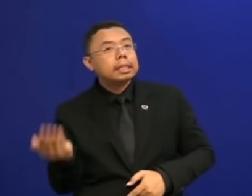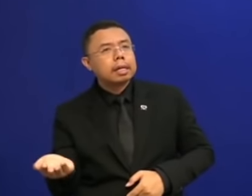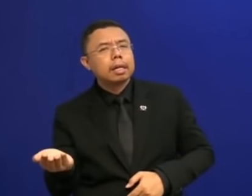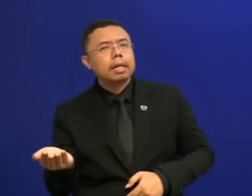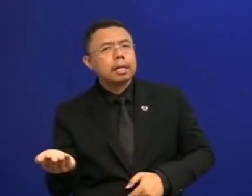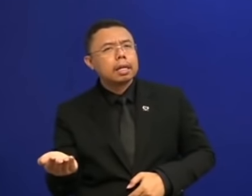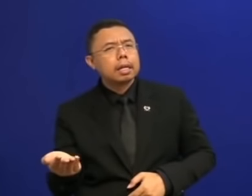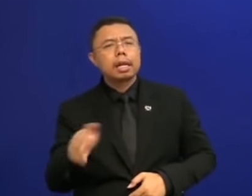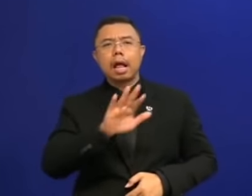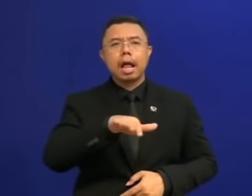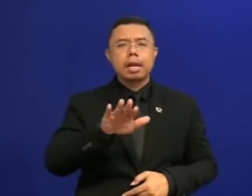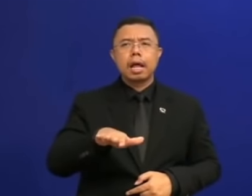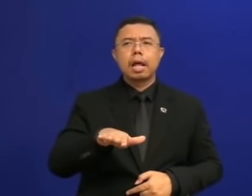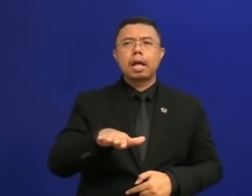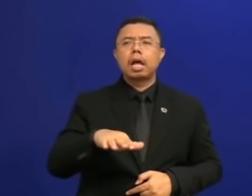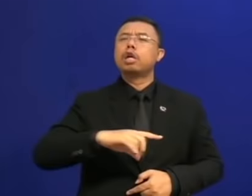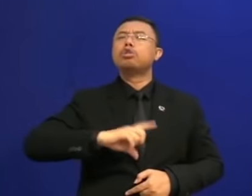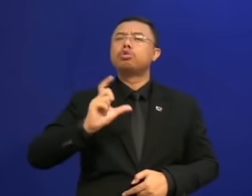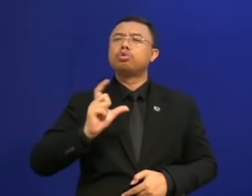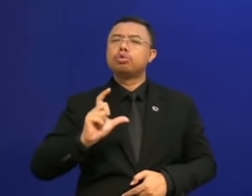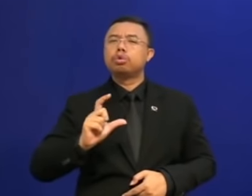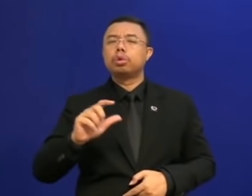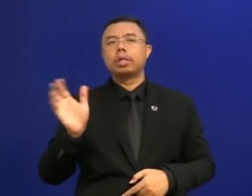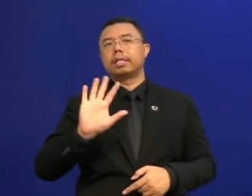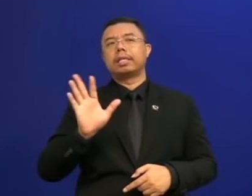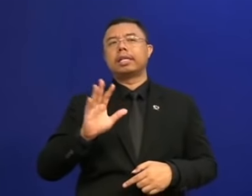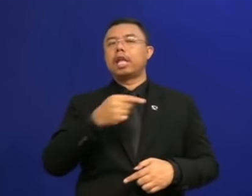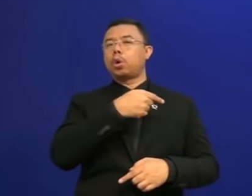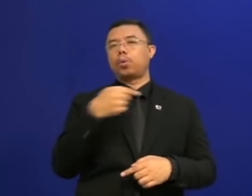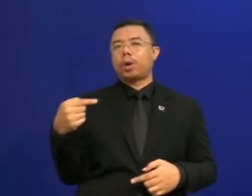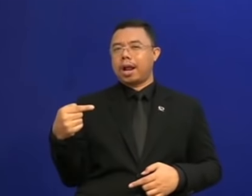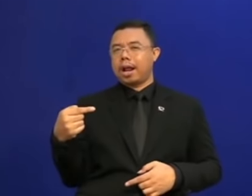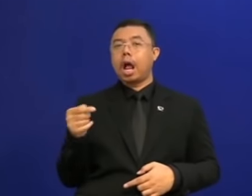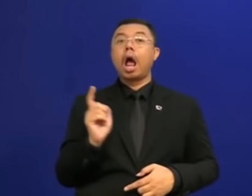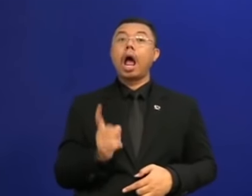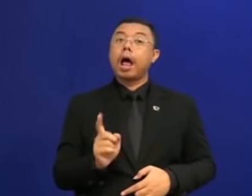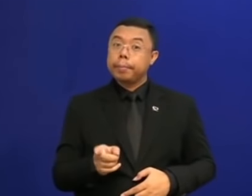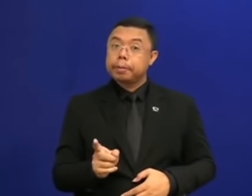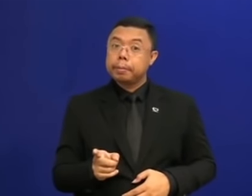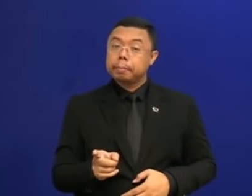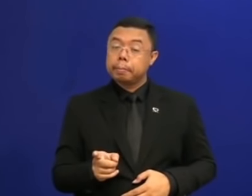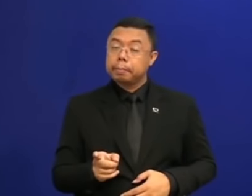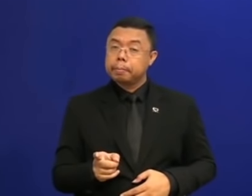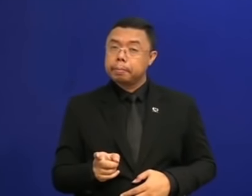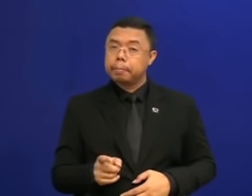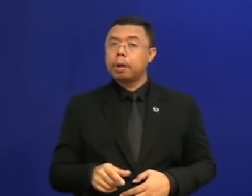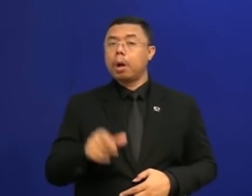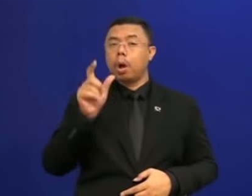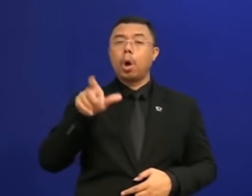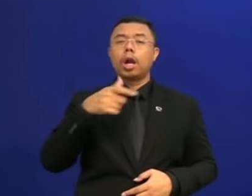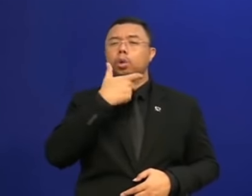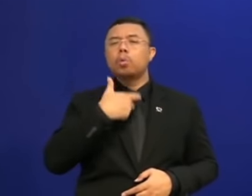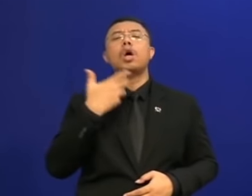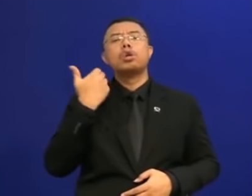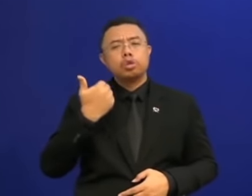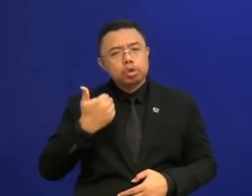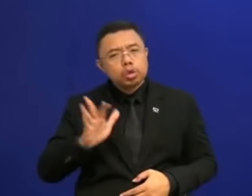dunia, anak cucunya tidak akan berkekurangan karena orang tua